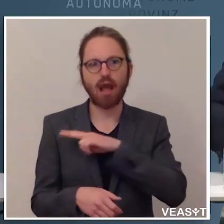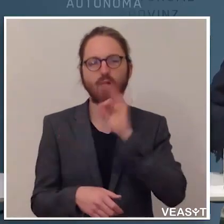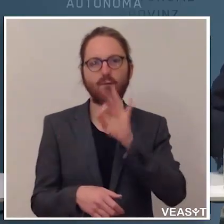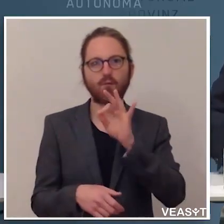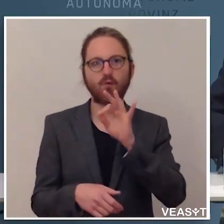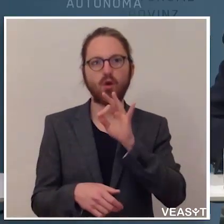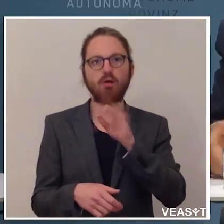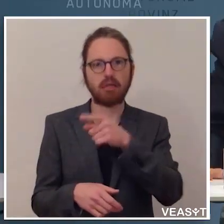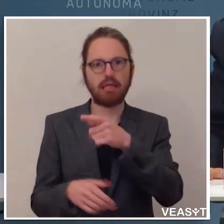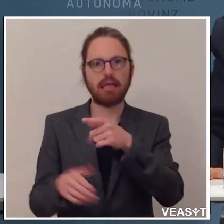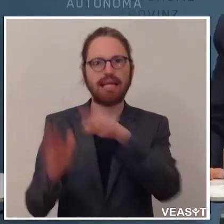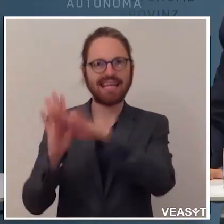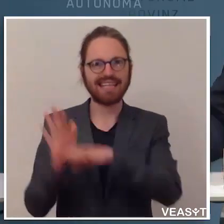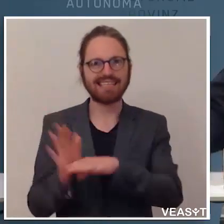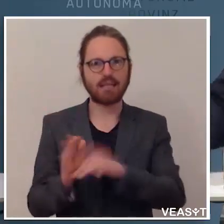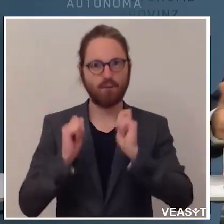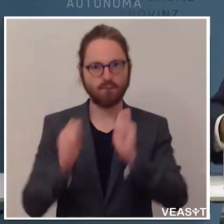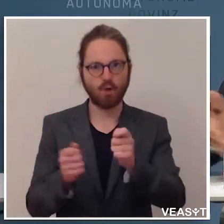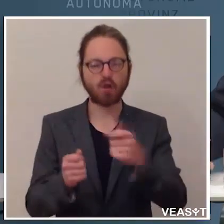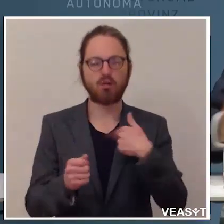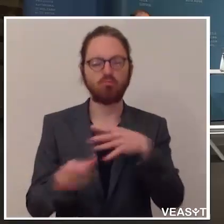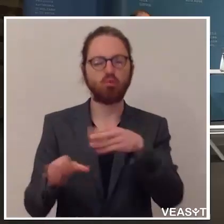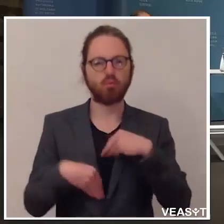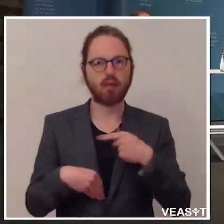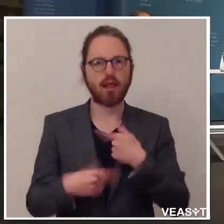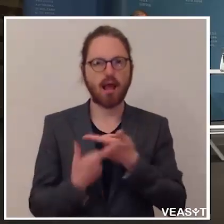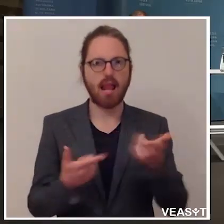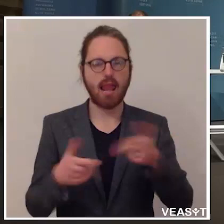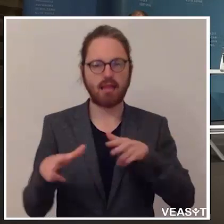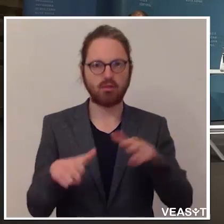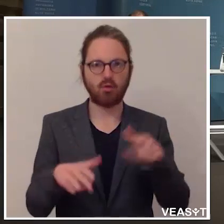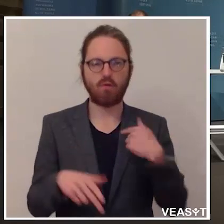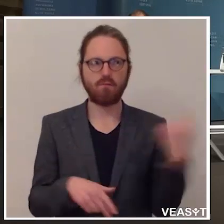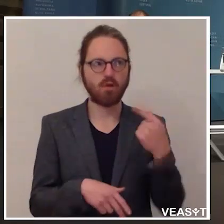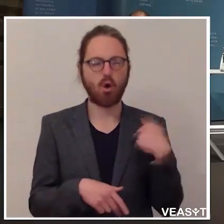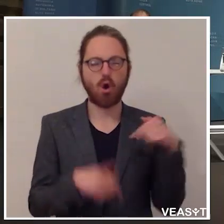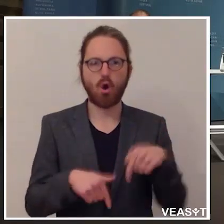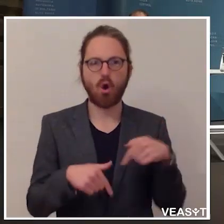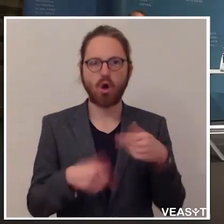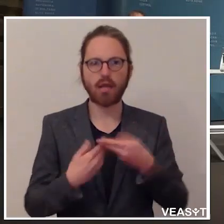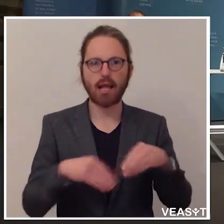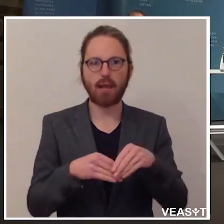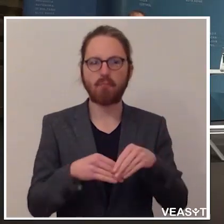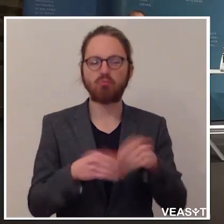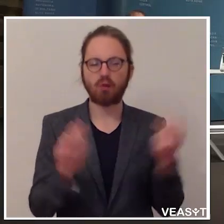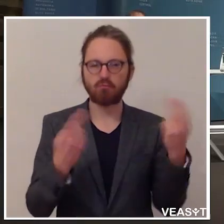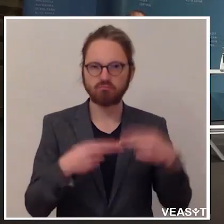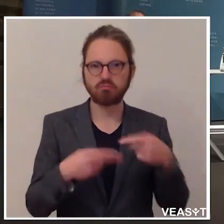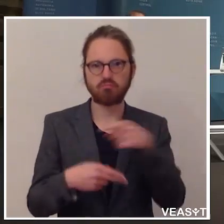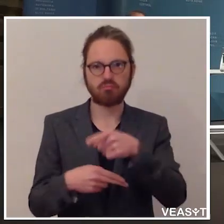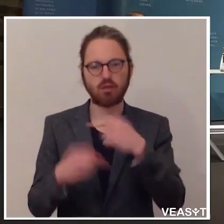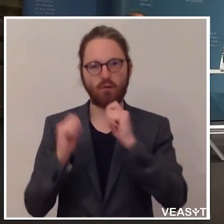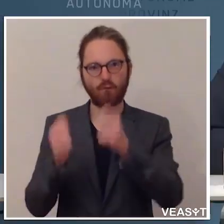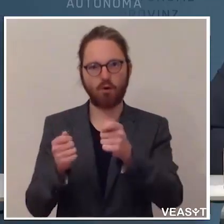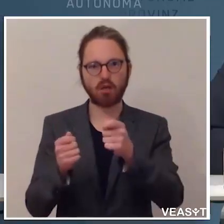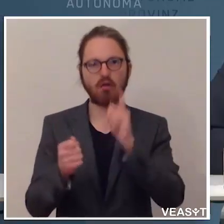den Gesetzesvorschlag übernehmen wir als Landesregierung. Wir haben heute uns gemeinsam auf diesen Vorschlag geeinigt. Das ist klar. Und so war